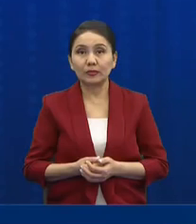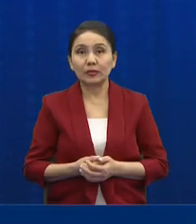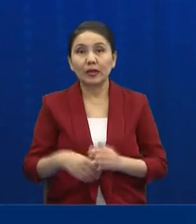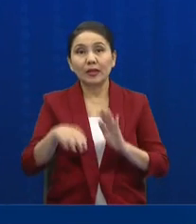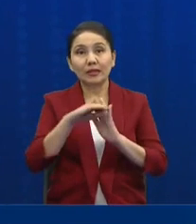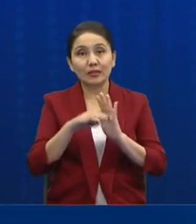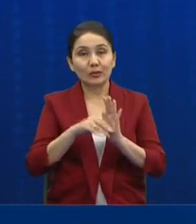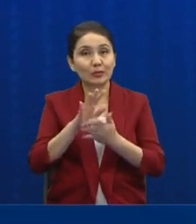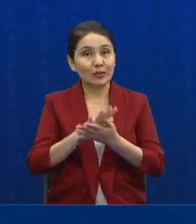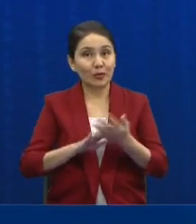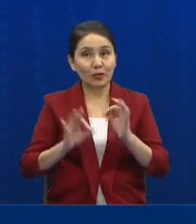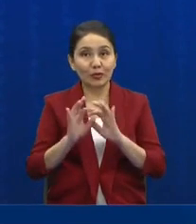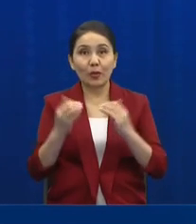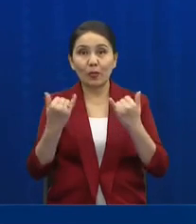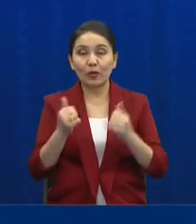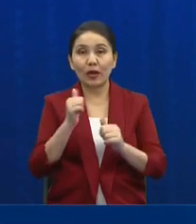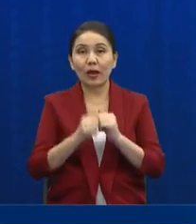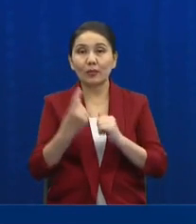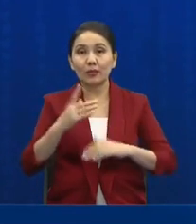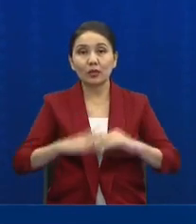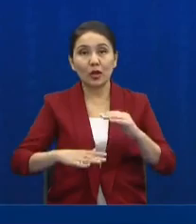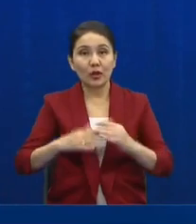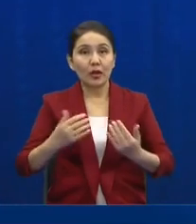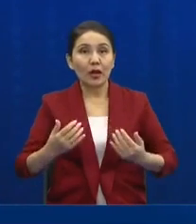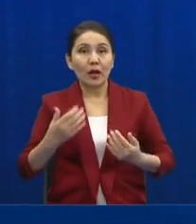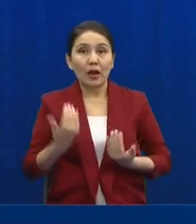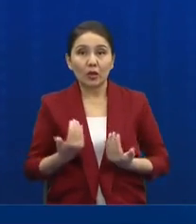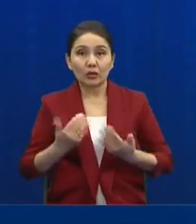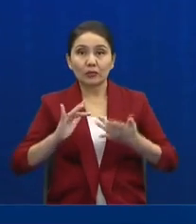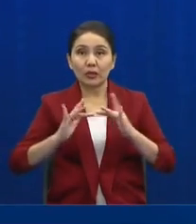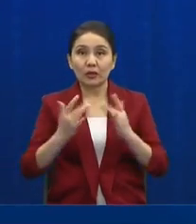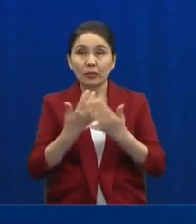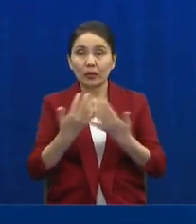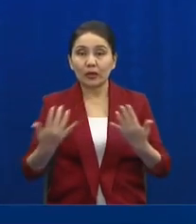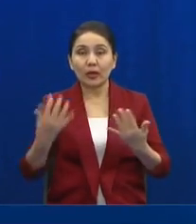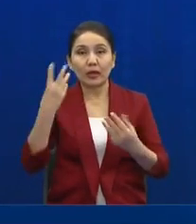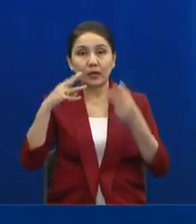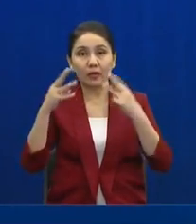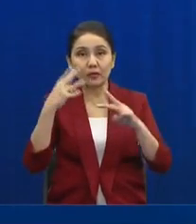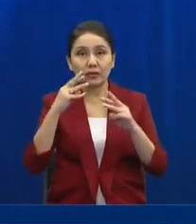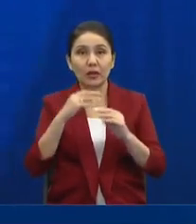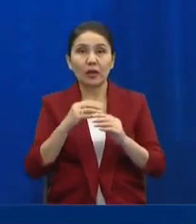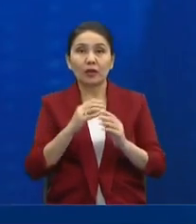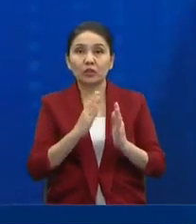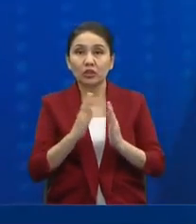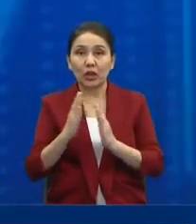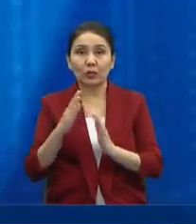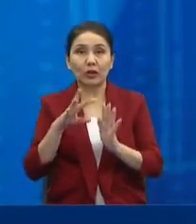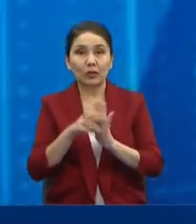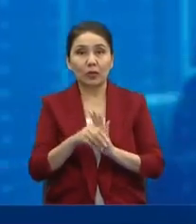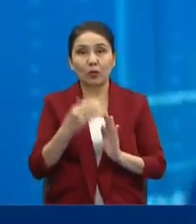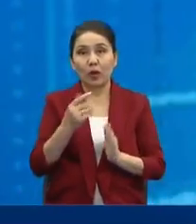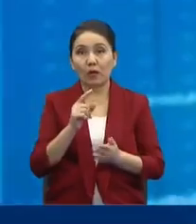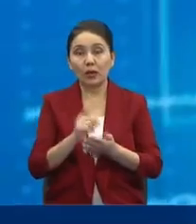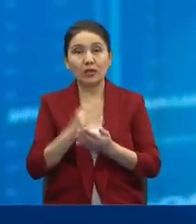Dasturimiz davom etadi. Bugun har bir sohada hayotimizga raqamli texnologiyalar, innovatsion yondashuvlar jadallik bilan kirib kelmoqda. Bu